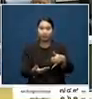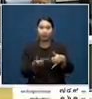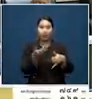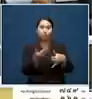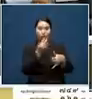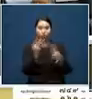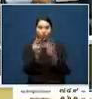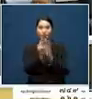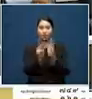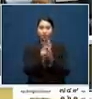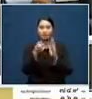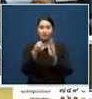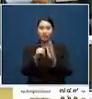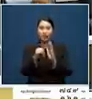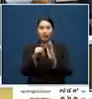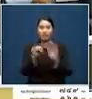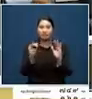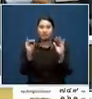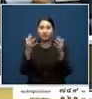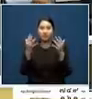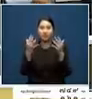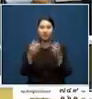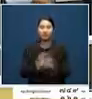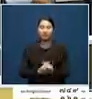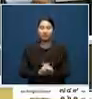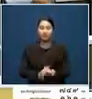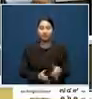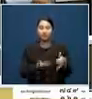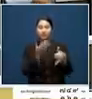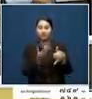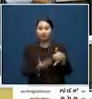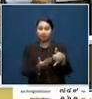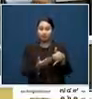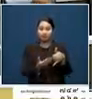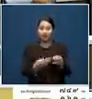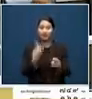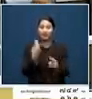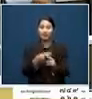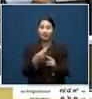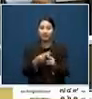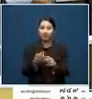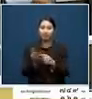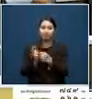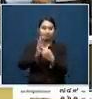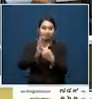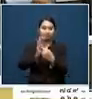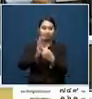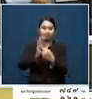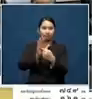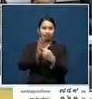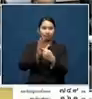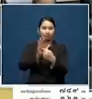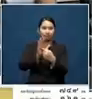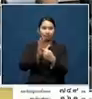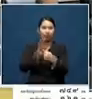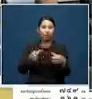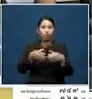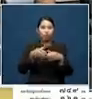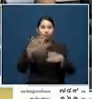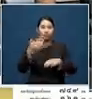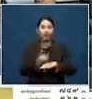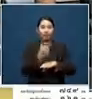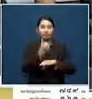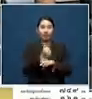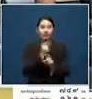บอกไหนๆก็ไปให้มันสุดเลยนะไปให้มันสุดเลยอยากจะเสนออีกจะมาได้เสนออีกนะแล้ว